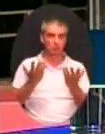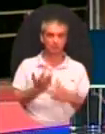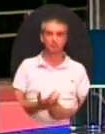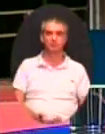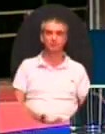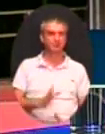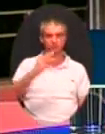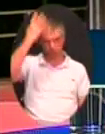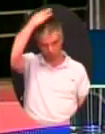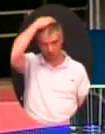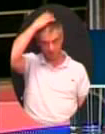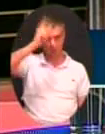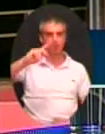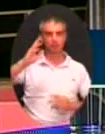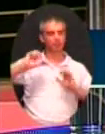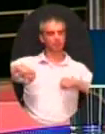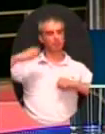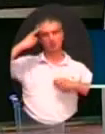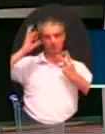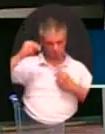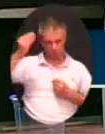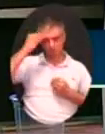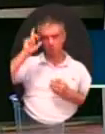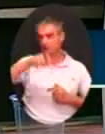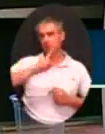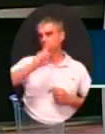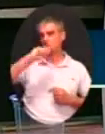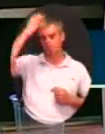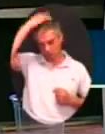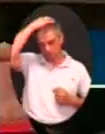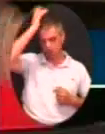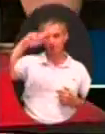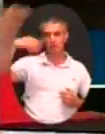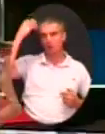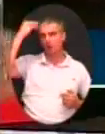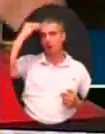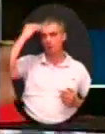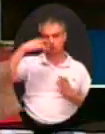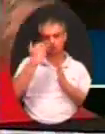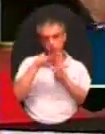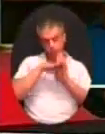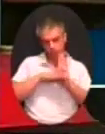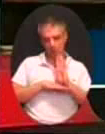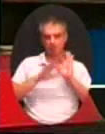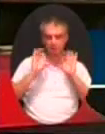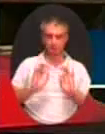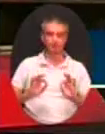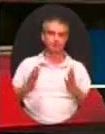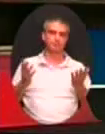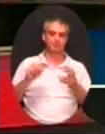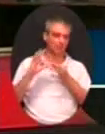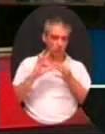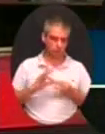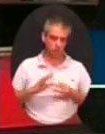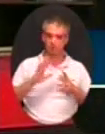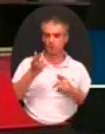כיפה על הראש, אין לו מונופול על הידע. הידע יכול לרכוש גם אדם שהוא לא חובש כיפה, והוא יכול ללמוד את, את הכללים ואת את